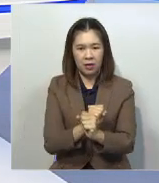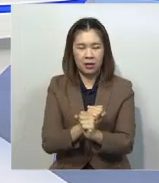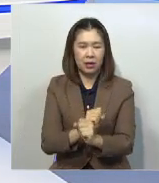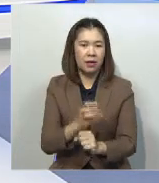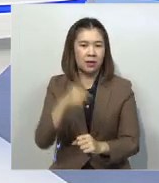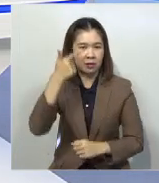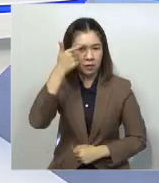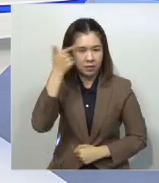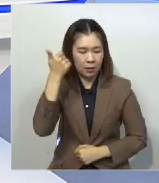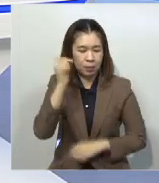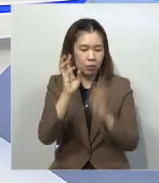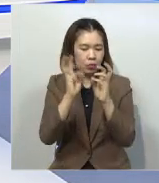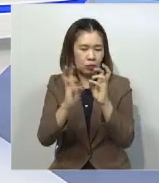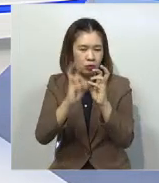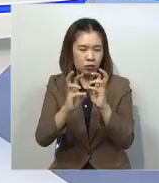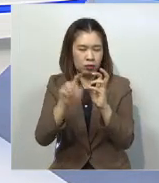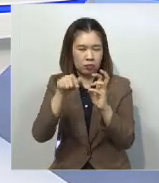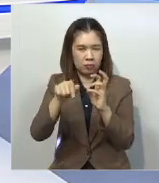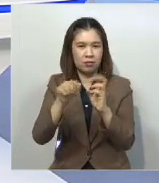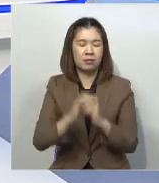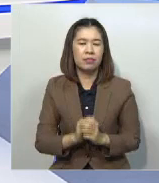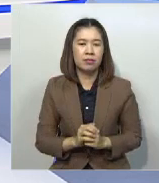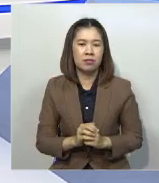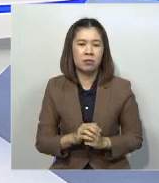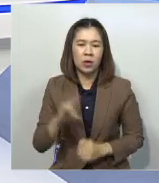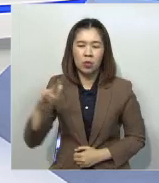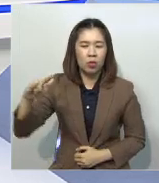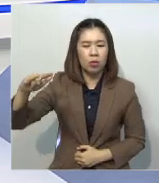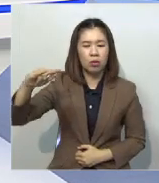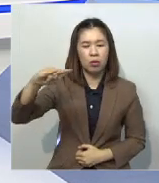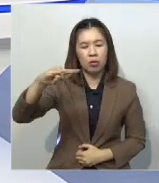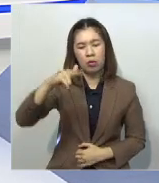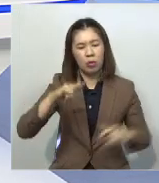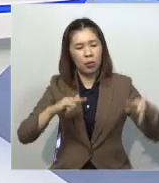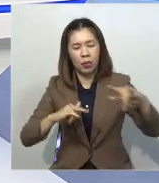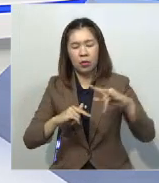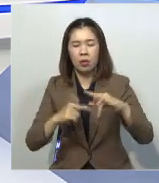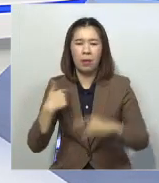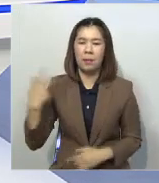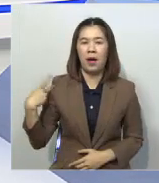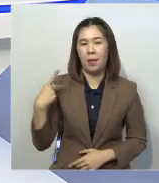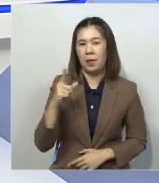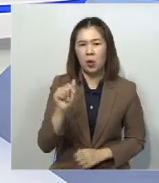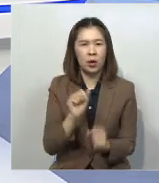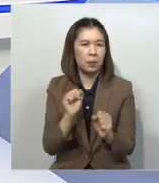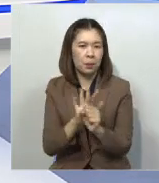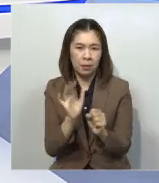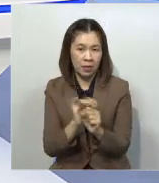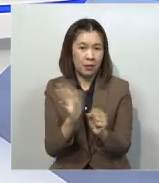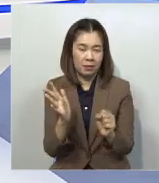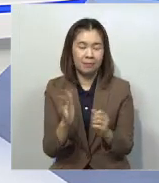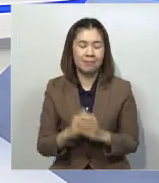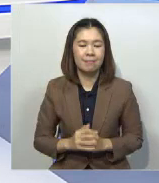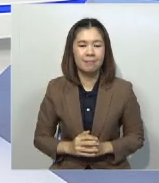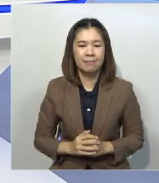องให้สามารถได้มากที่สุดไม่ใช่ว่าคือบินไปต่างคนต่างบินบางทีมันอาจจะไม่ได้ประสบผลหรือว่าไม่ได้เห็นผลที่